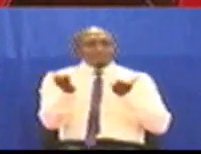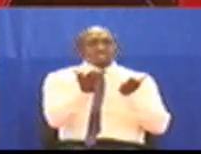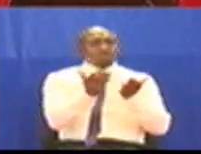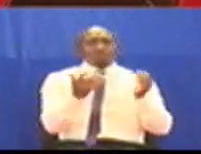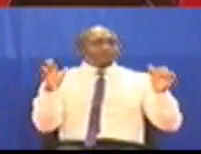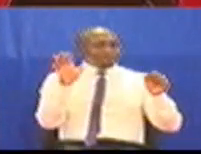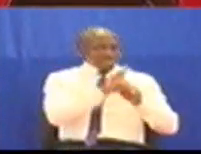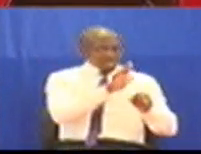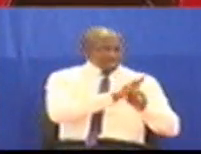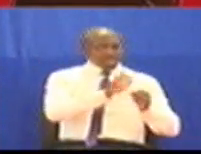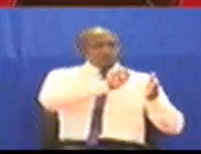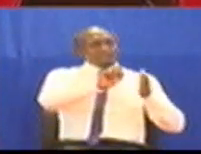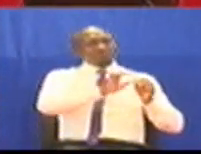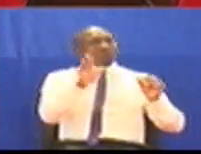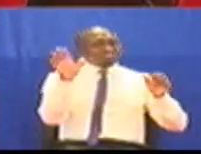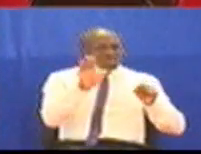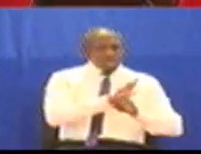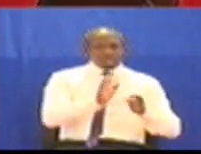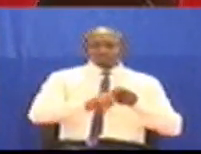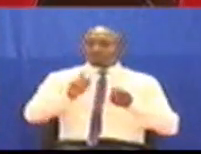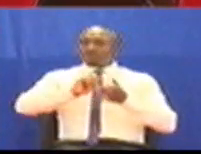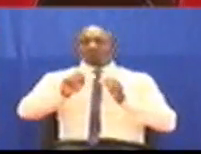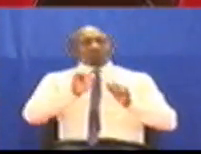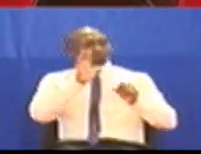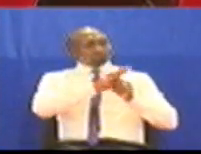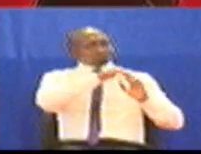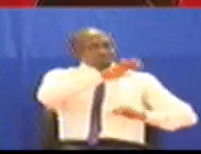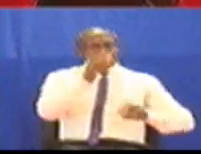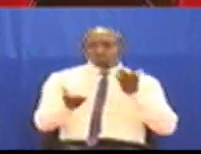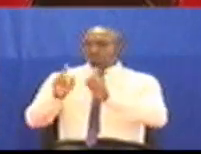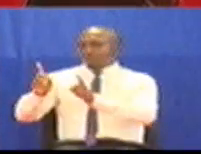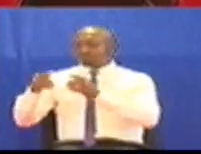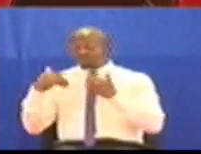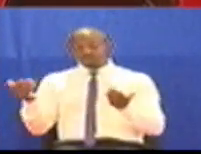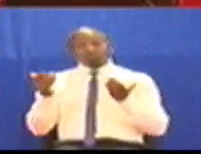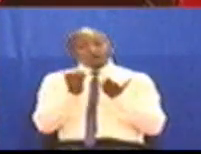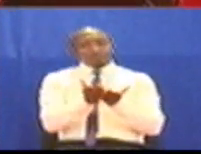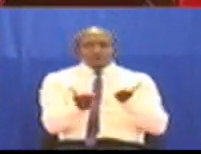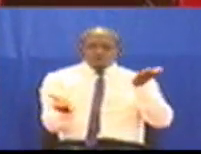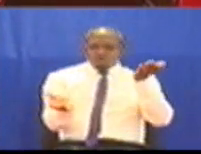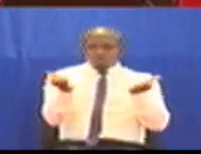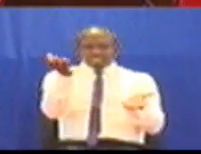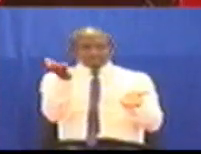ya kuliko wanafunzi, na walimu wanafunzi ni wengi kuliko walimu. Kwa hiyo tunaomba ile resho sasa ya walimu kwa